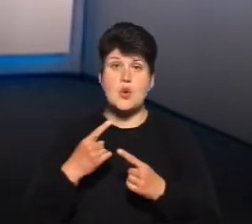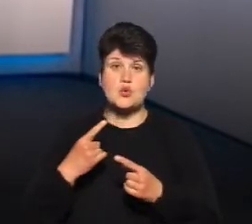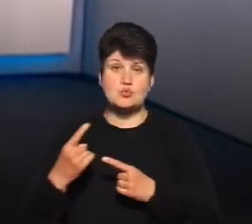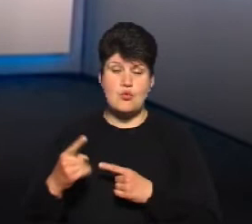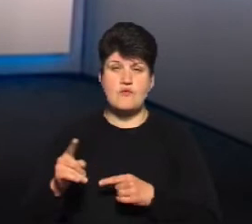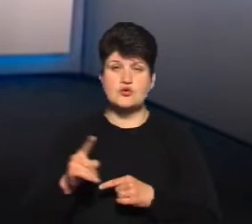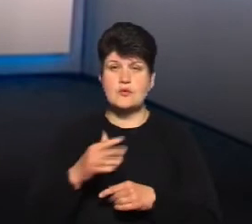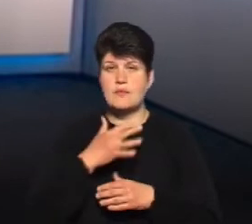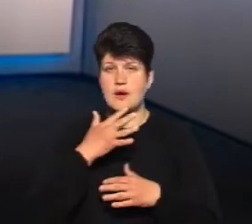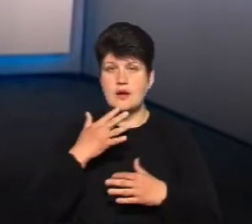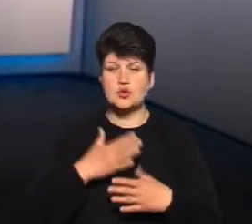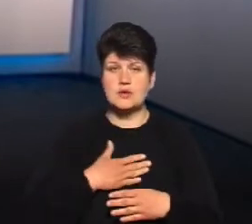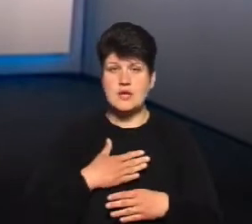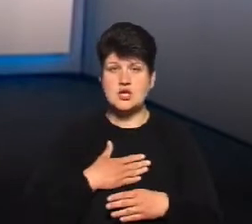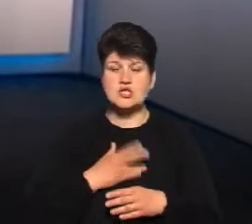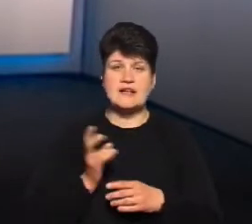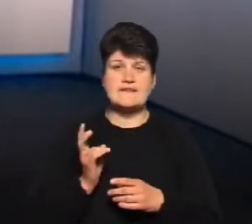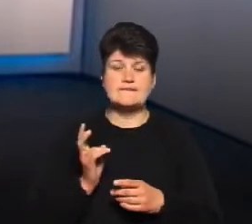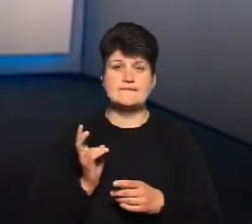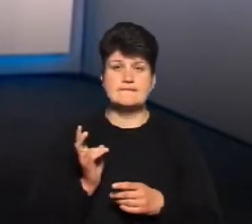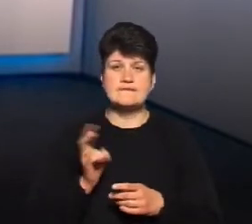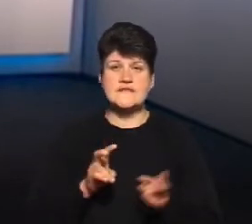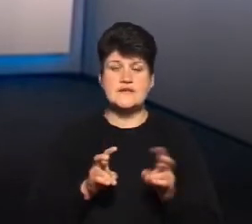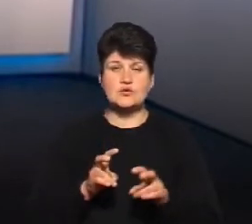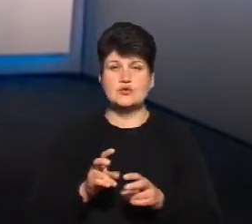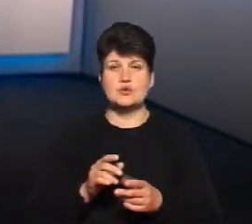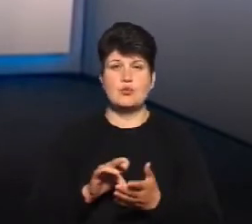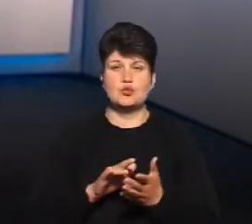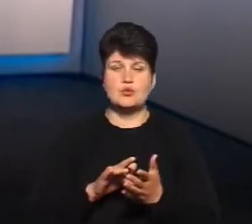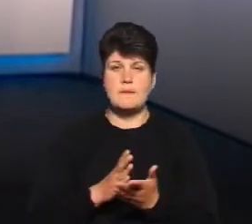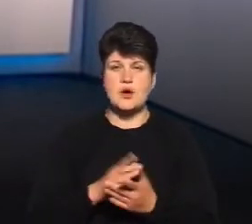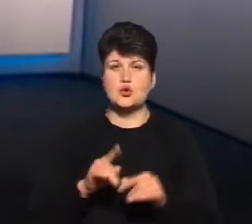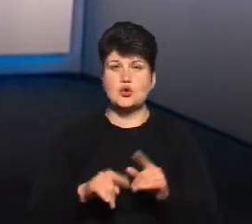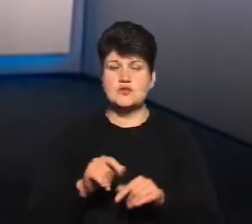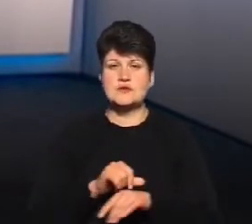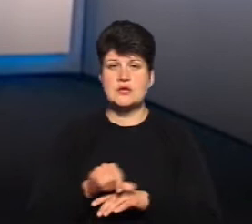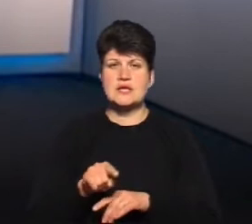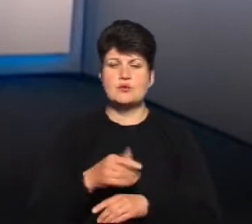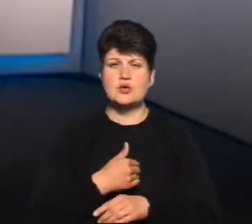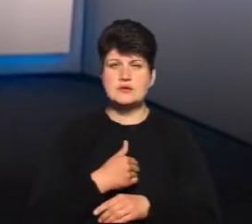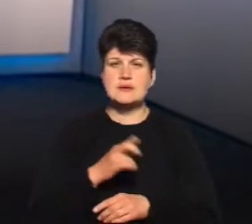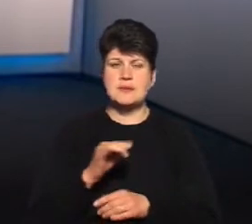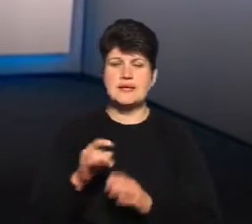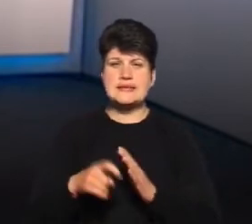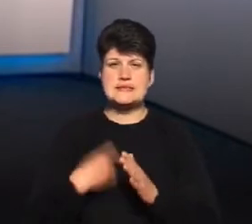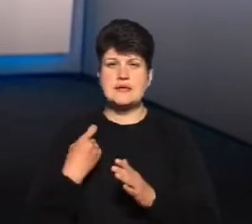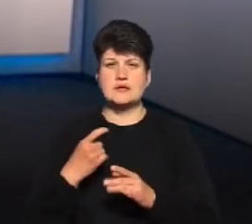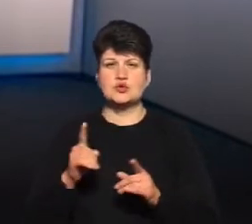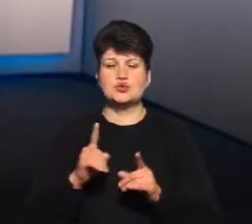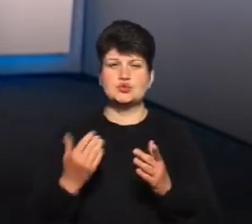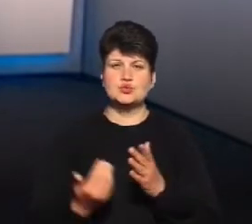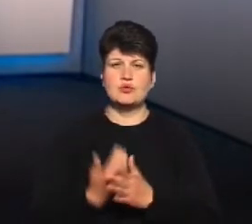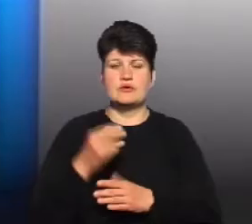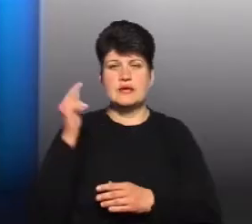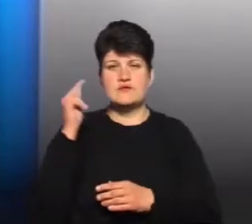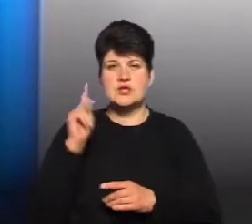багато наших відвідувачів подорожують, мають родичів за кордоном, і їм би хотілося дізнатися чогось нового, навчитися, наприклад,